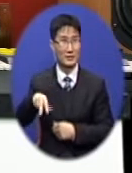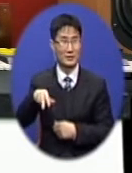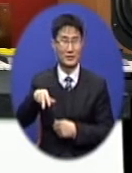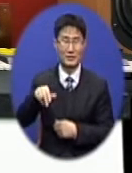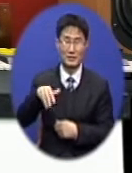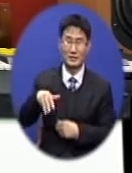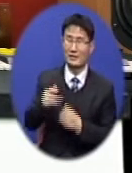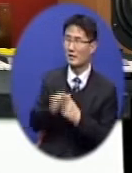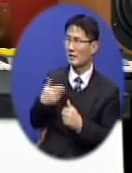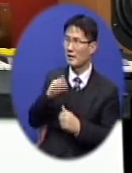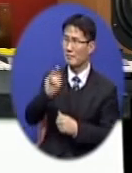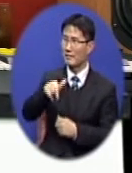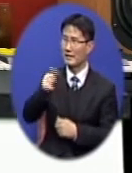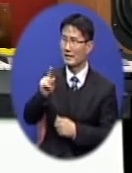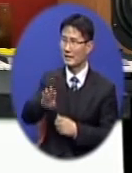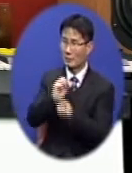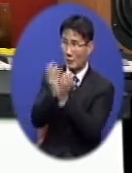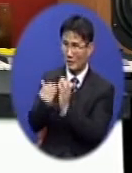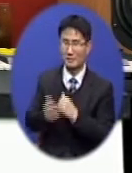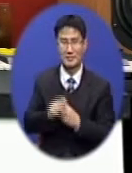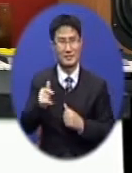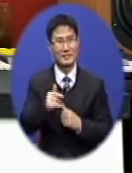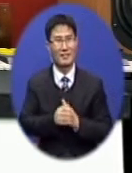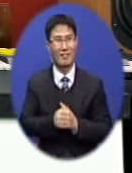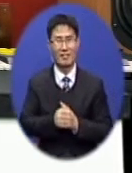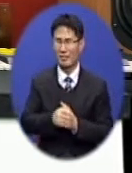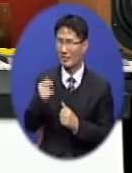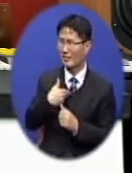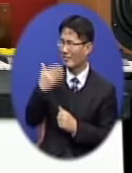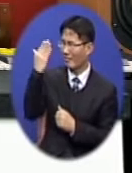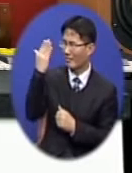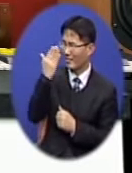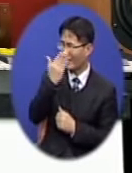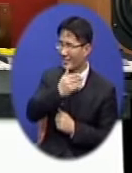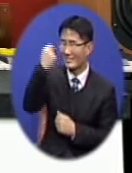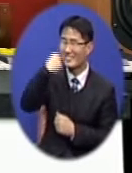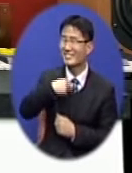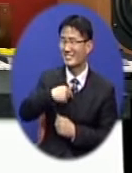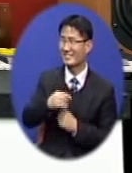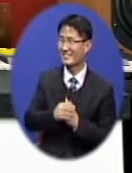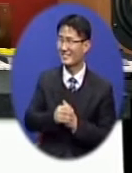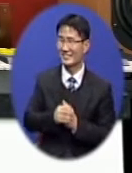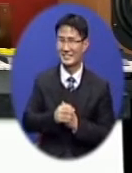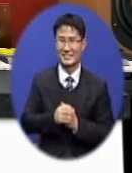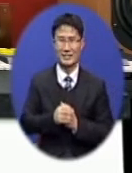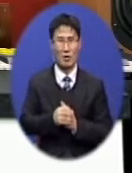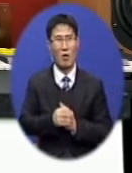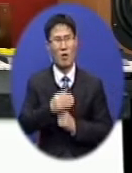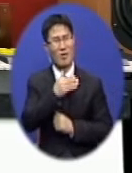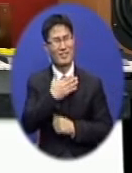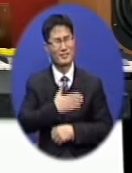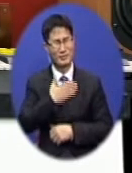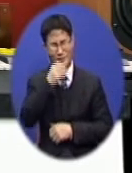백합꽃. 백합꽃. 네. 백합꽃. 어떤 굉장히 순수하시는 네. 것이 느껴지거든요. 예. 네. 야,